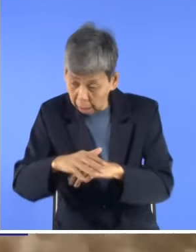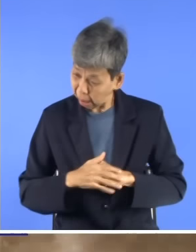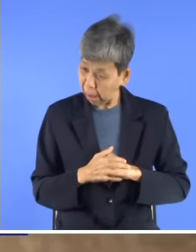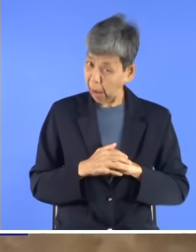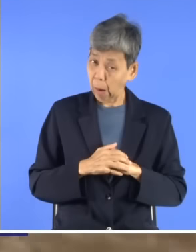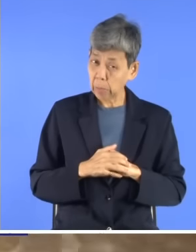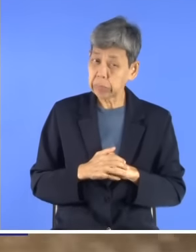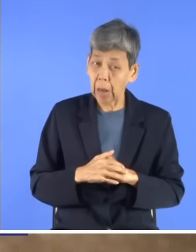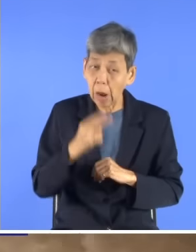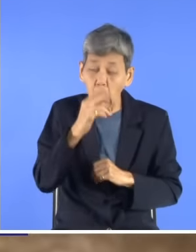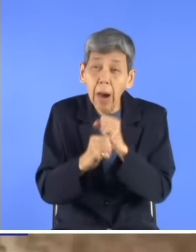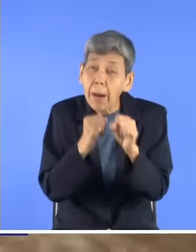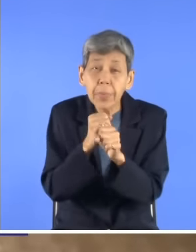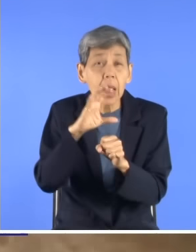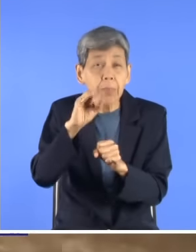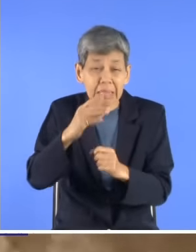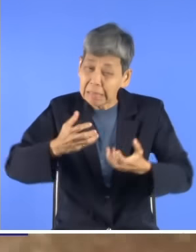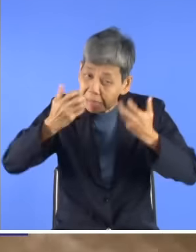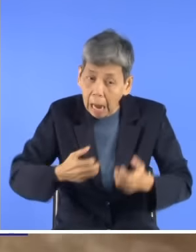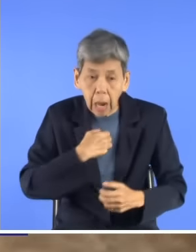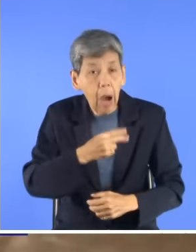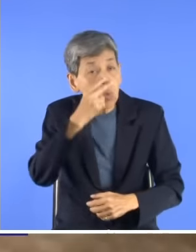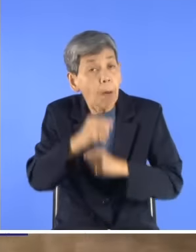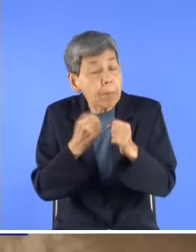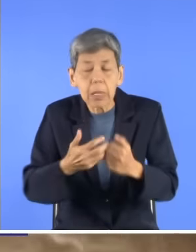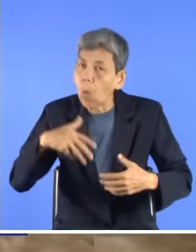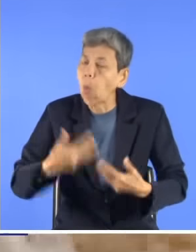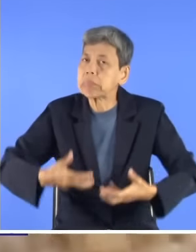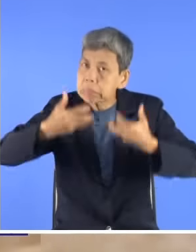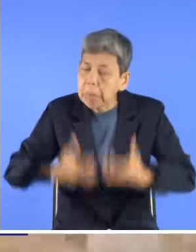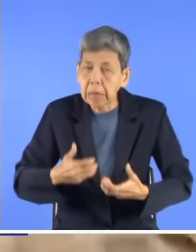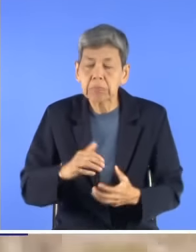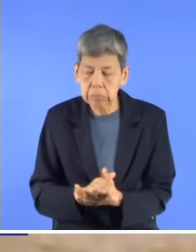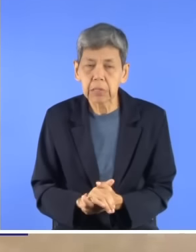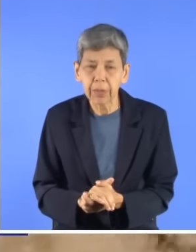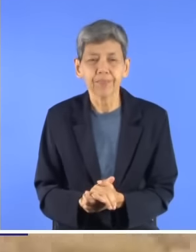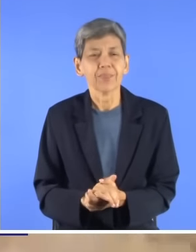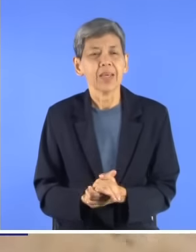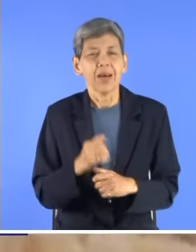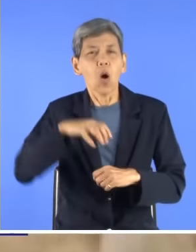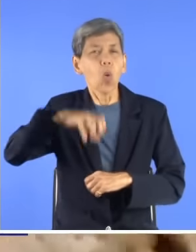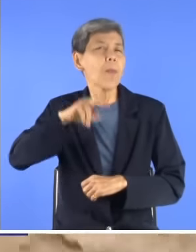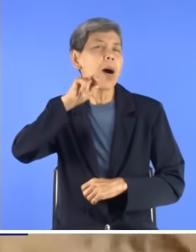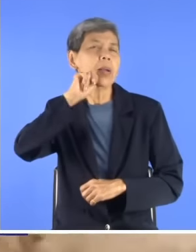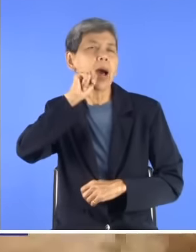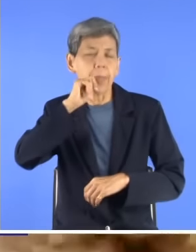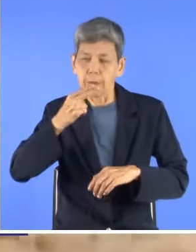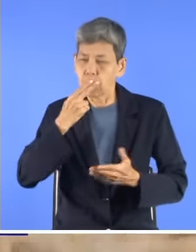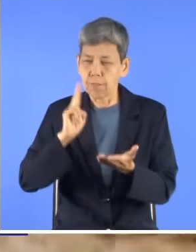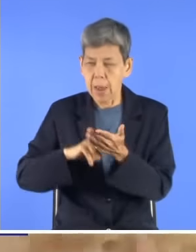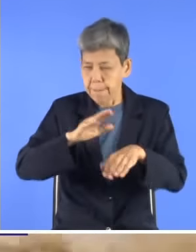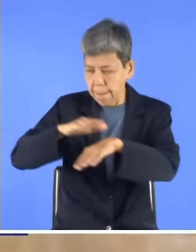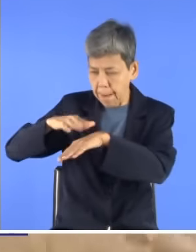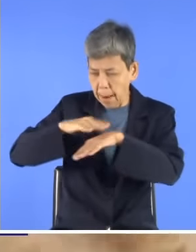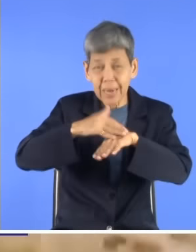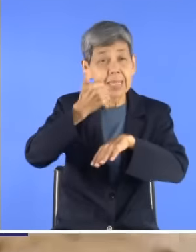หนักที่สุดตั้งแต่ปี54นี่ว่าหนักแล้วนะคะอูปีนี้นี่หนักที่สุดเลยหลังจากที่กรมชลประทานได้ออกหนังสือแจ้งเตือนไปยังผู้ว่ารา